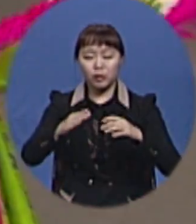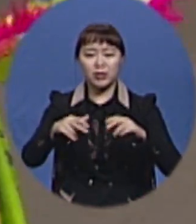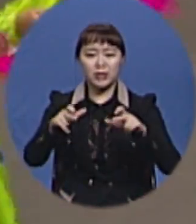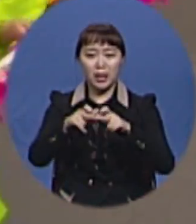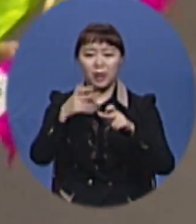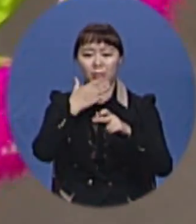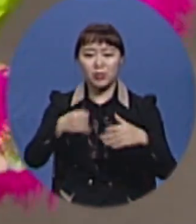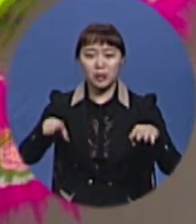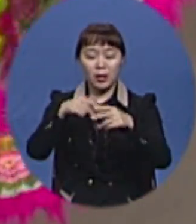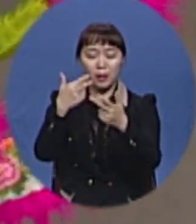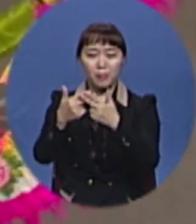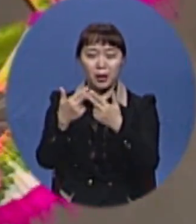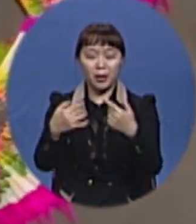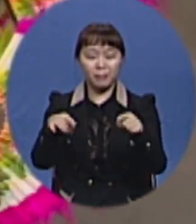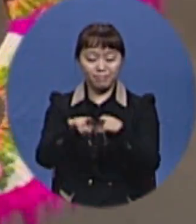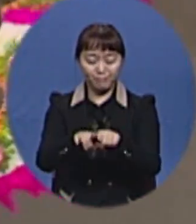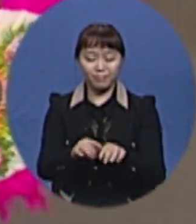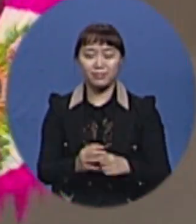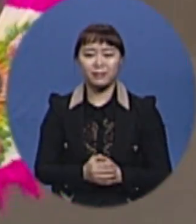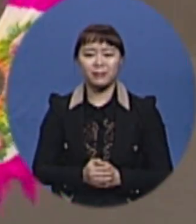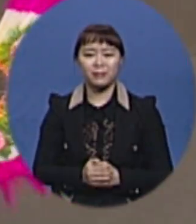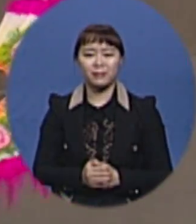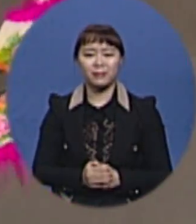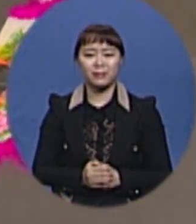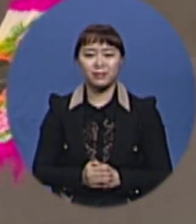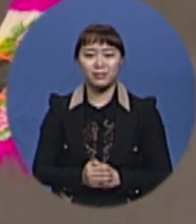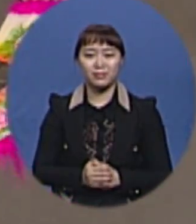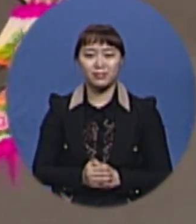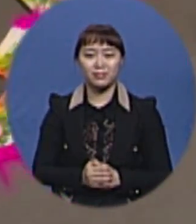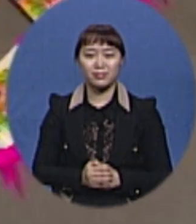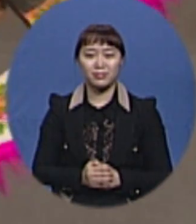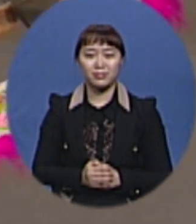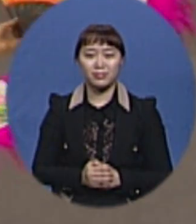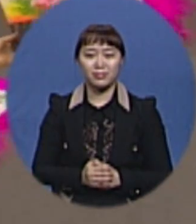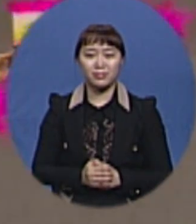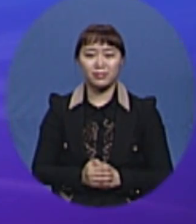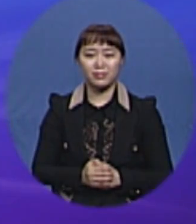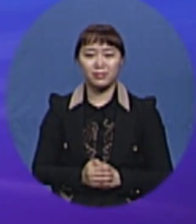한국장애인복지관협회가 협력했습니다. 복지TV 뉴스 이명화입니다.